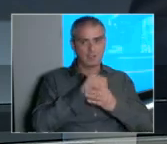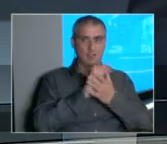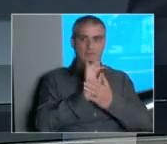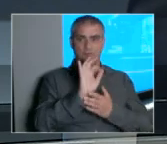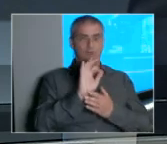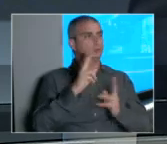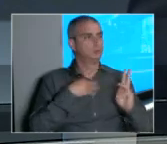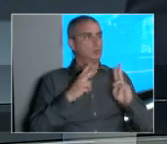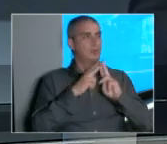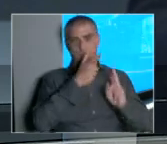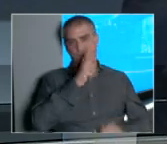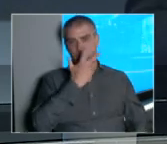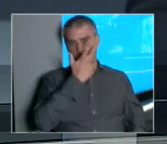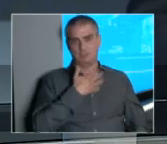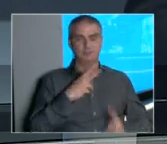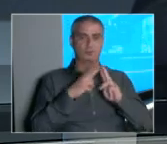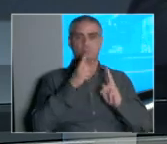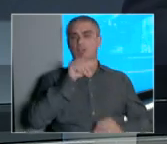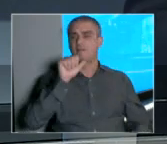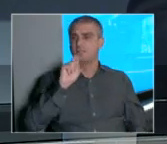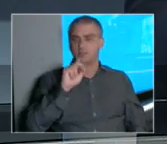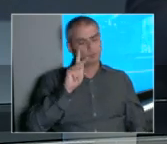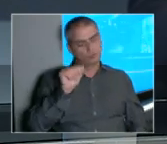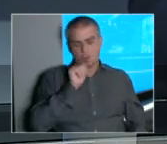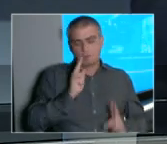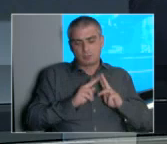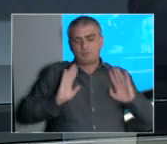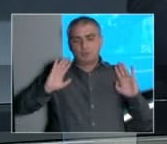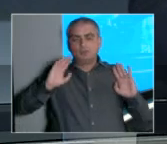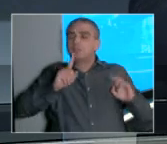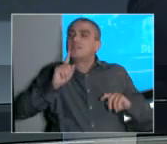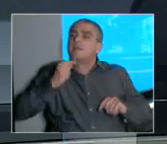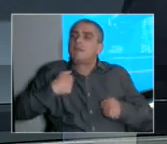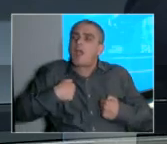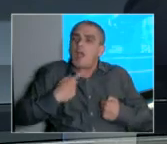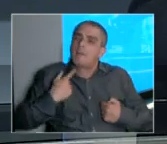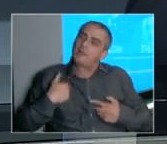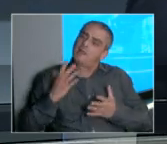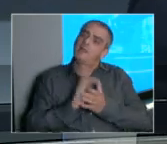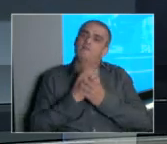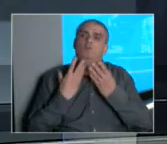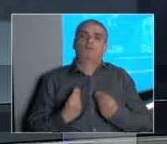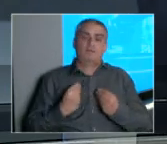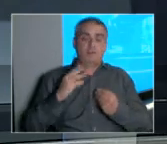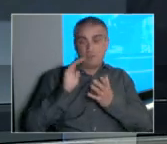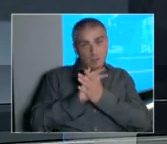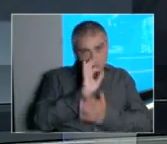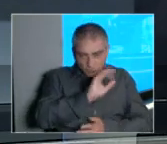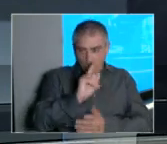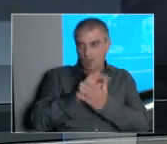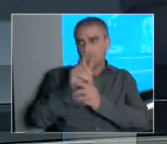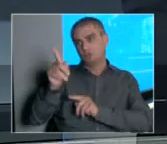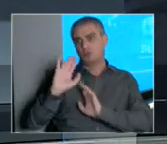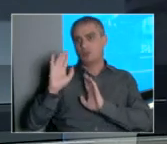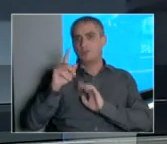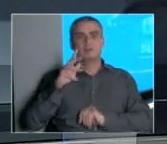שלו. שהלכו לפגוש את בני גנץ, שהלכו לפגוש את אבי ניסנקורן, הוא לא מוכן לפגוש, איך הוא אומר, אמא שלי אמרה לי... שיהיו לי חברים טובים, אז הוא אם הוא חבר שלו, הוא לא חבר שלי.